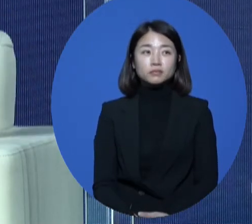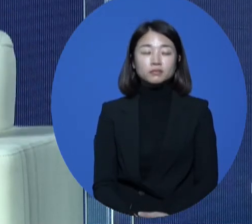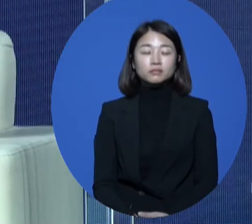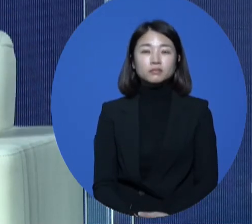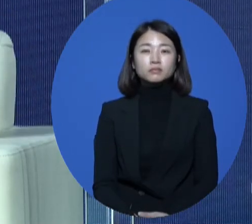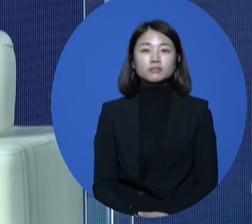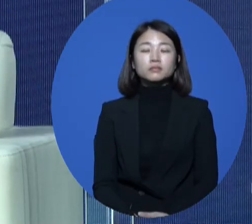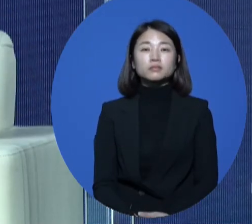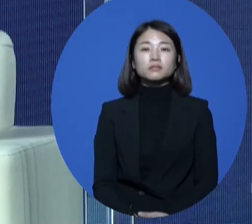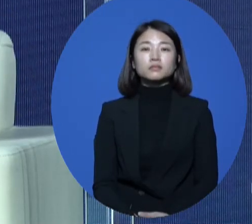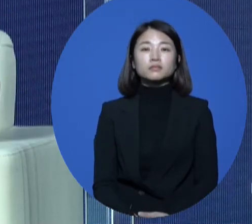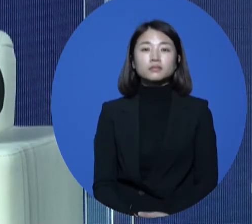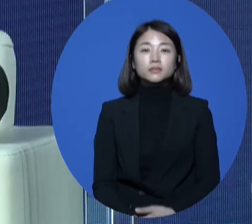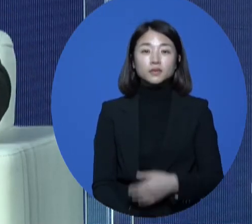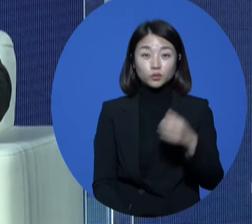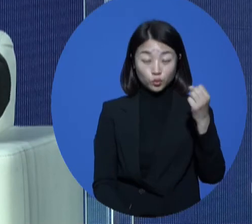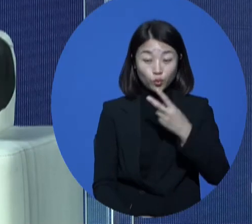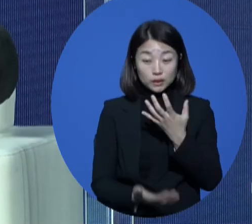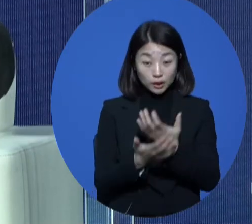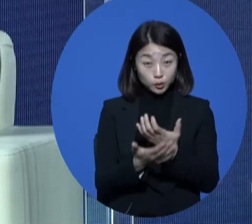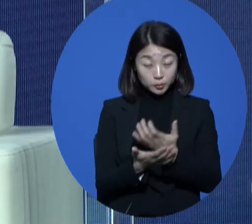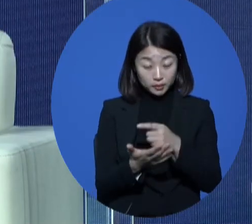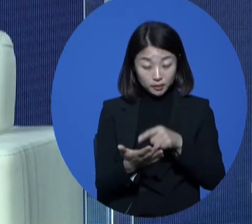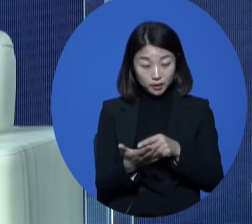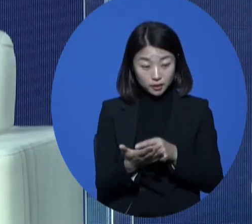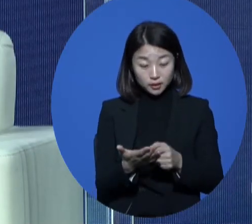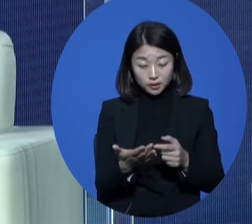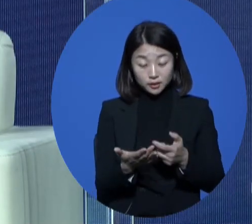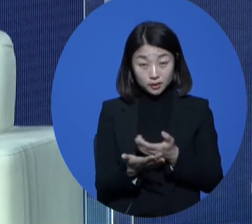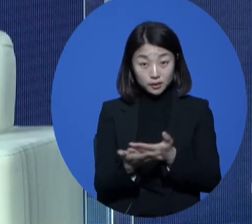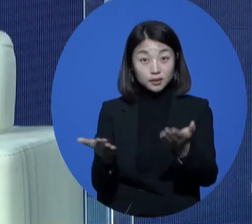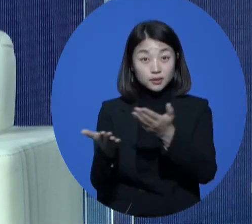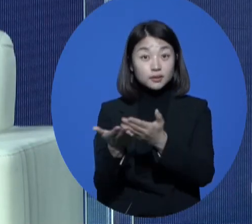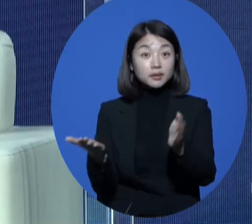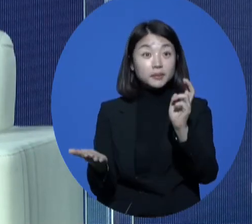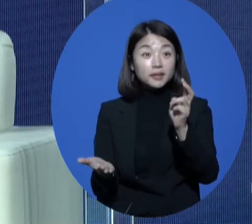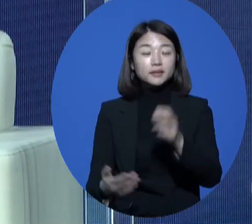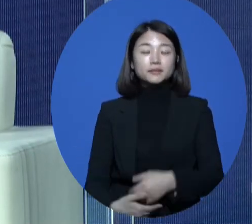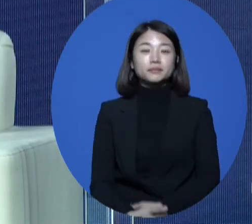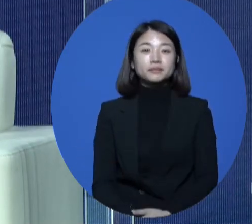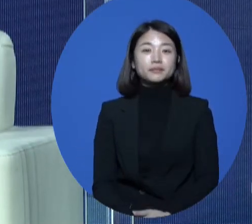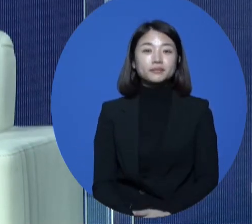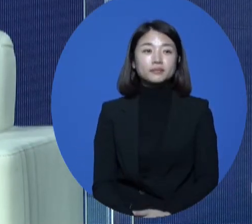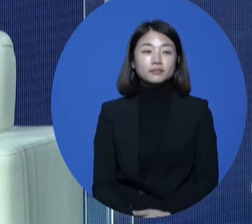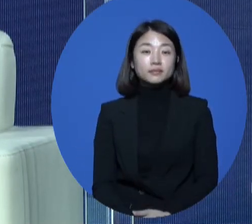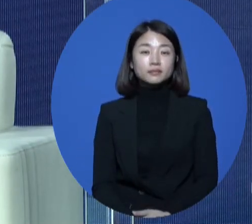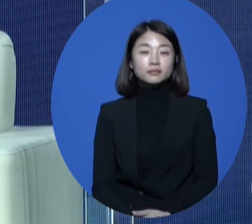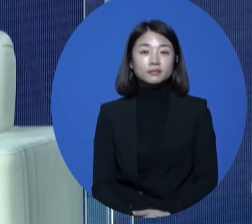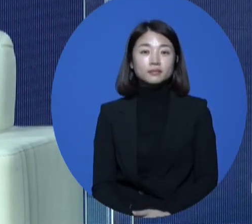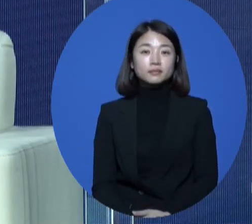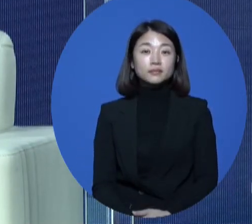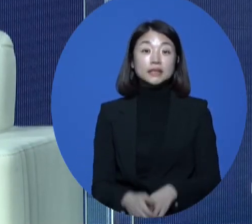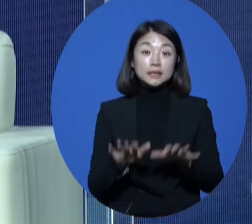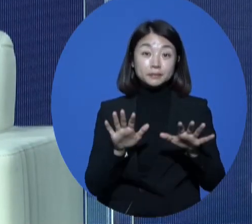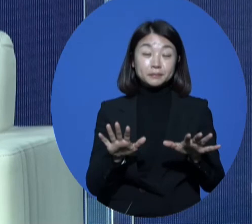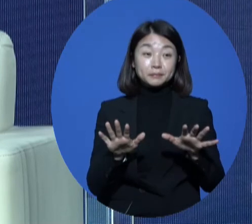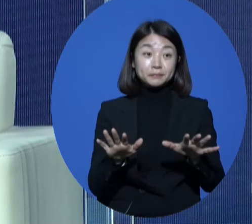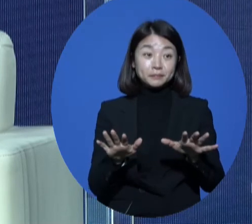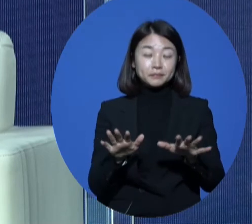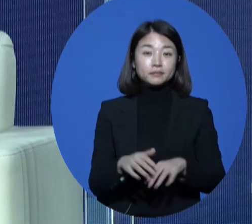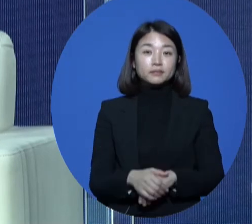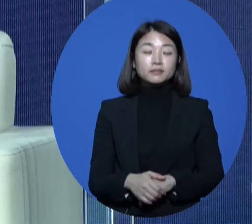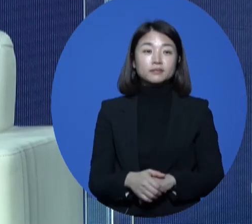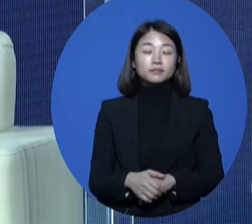못했던 내용들도 이후에 자료집을 통해서 다시 한번 살펴볼 수 있으면 좋을 것 같습니다. 많은 시간이 가긴 했는데 지금